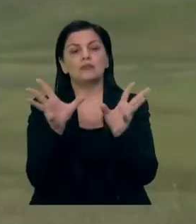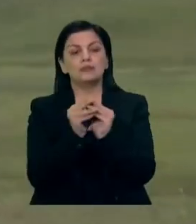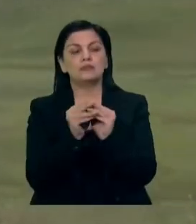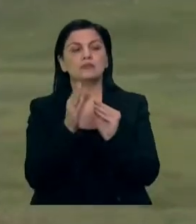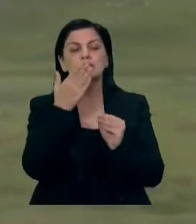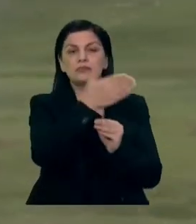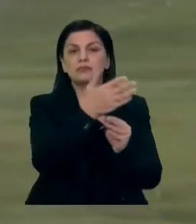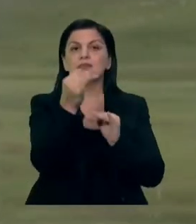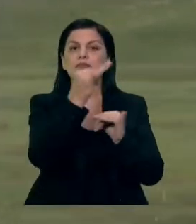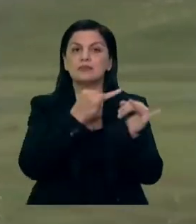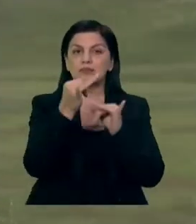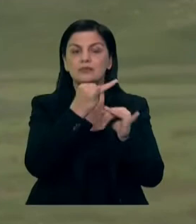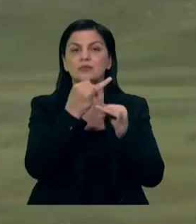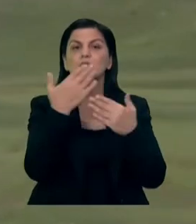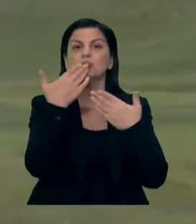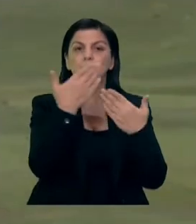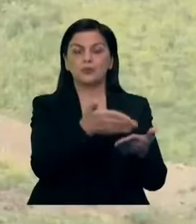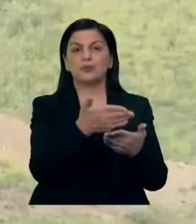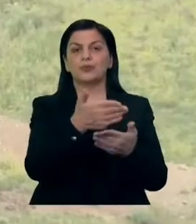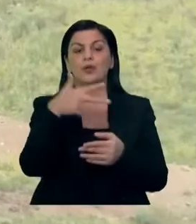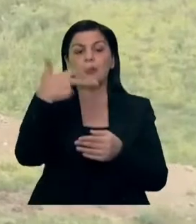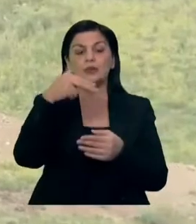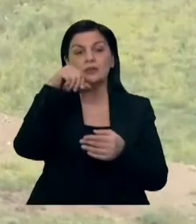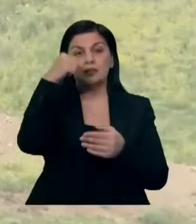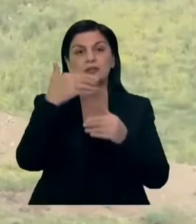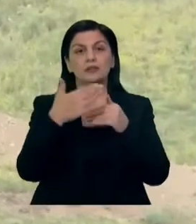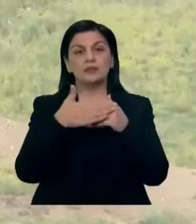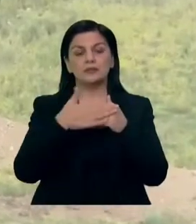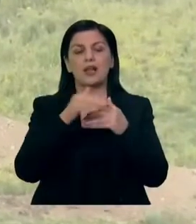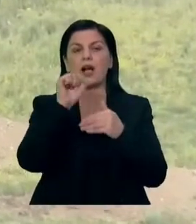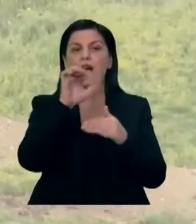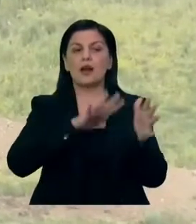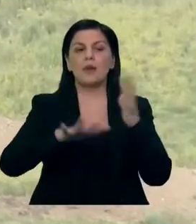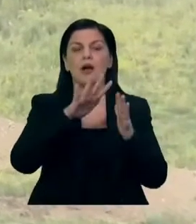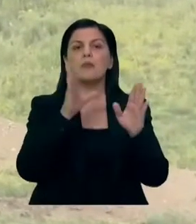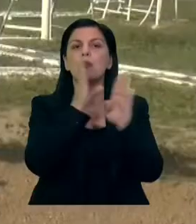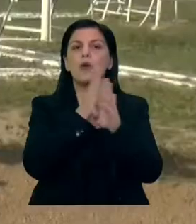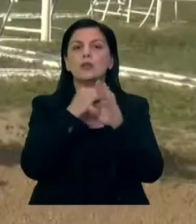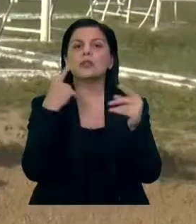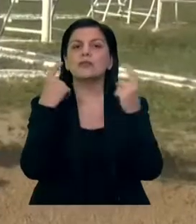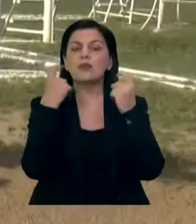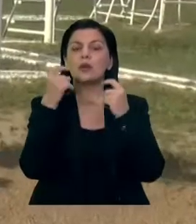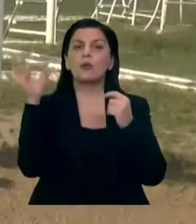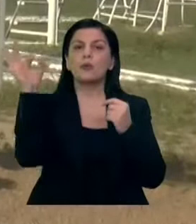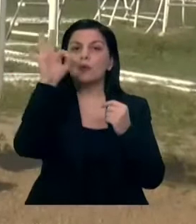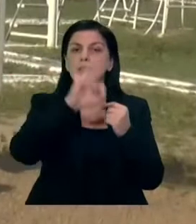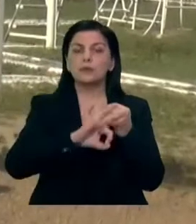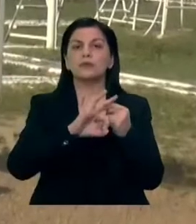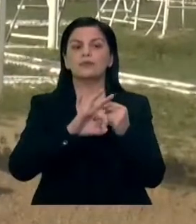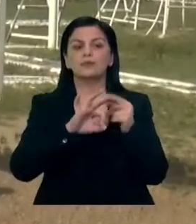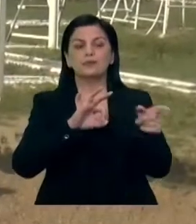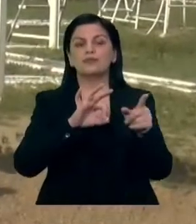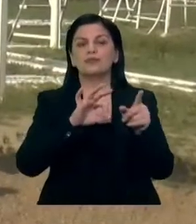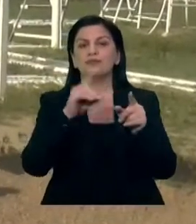30 ilə yaxın işğal dövrü ərzində Qarabağdan hava proqnozlarının kəsilməməsi qərb bölgəsində fəaliyyət göstərən hidrometeoroloji